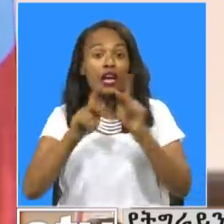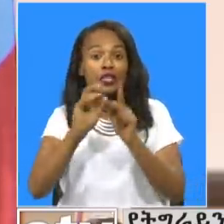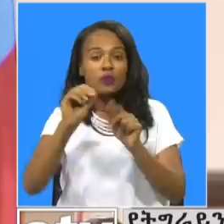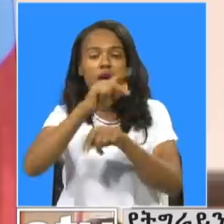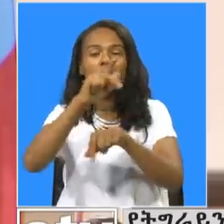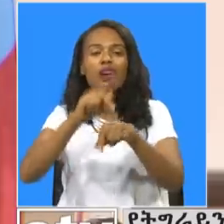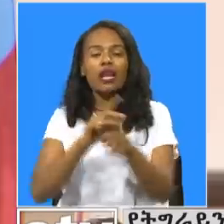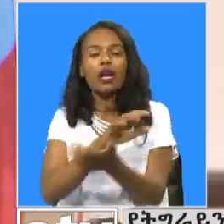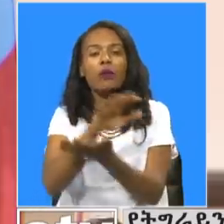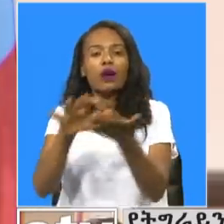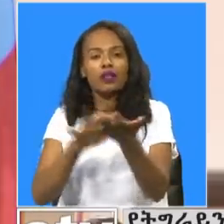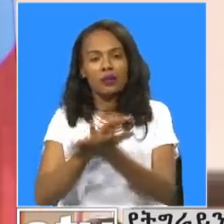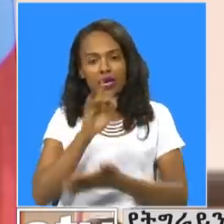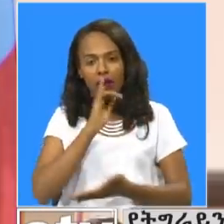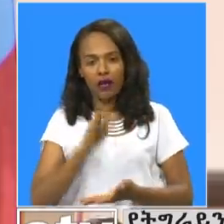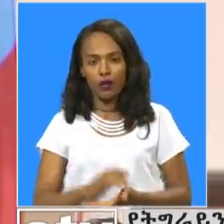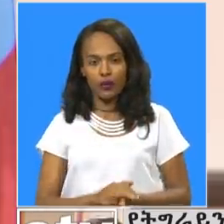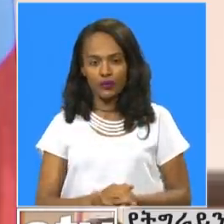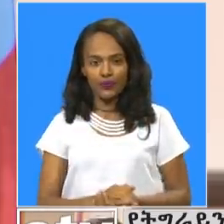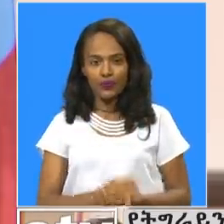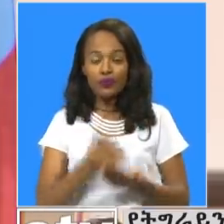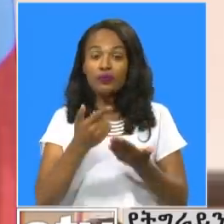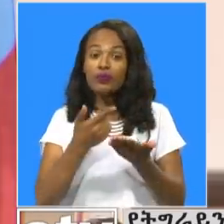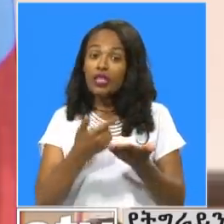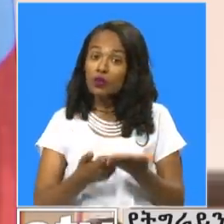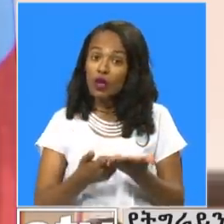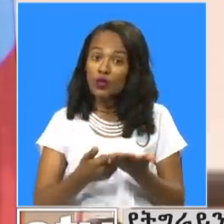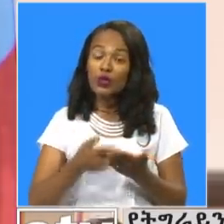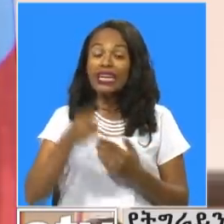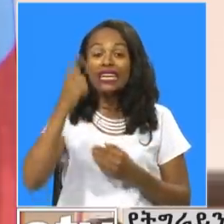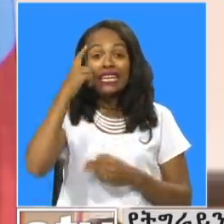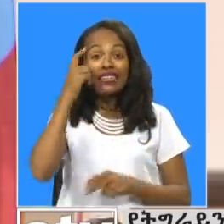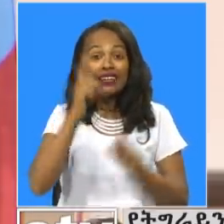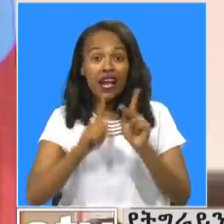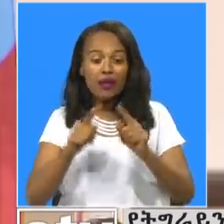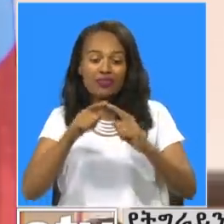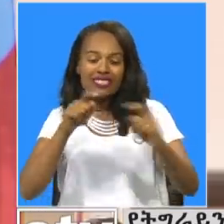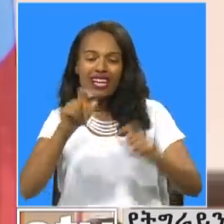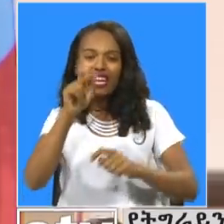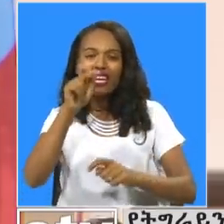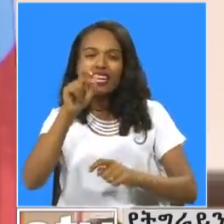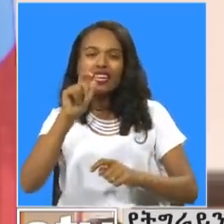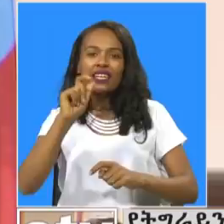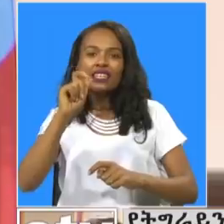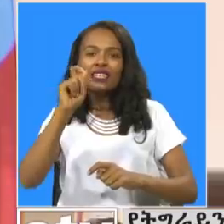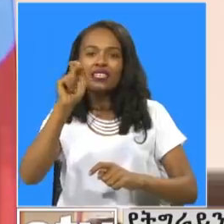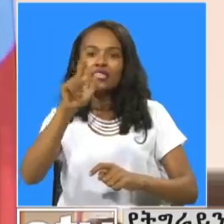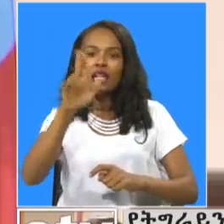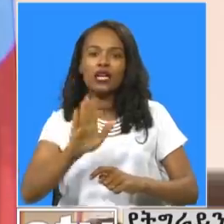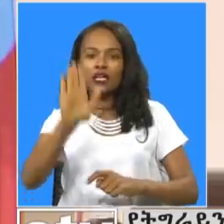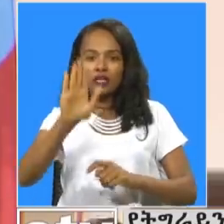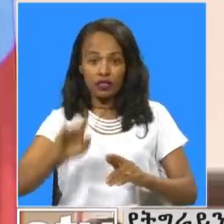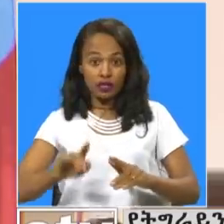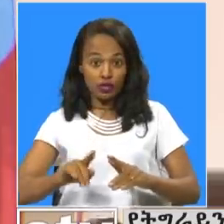ፓርቲዎች መቀላቀል ነው። ይኸውላችሁ የትግራይ ህዝብ ጸረ ደርግ ትግል ሲጀምር